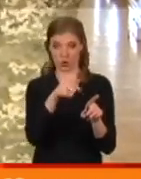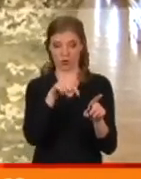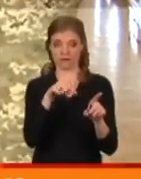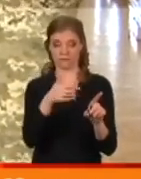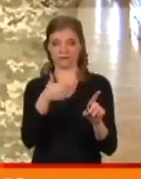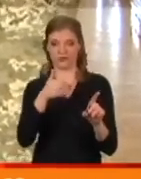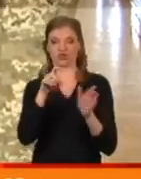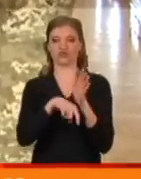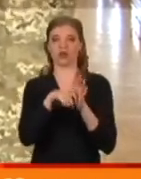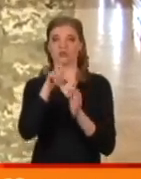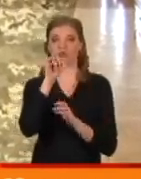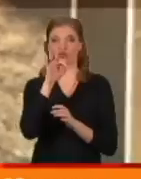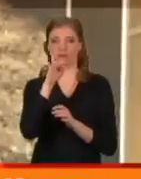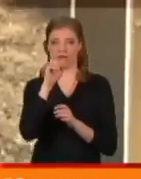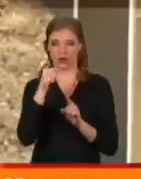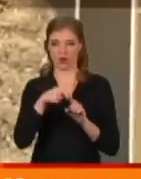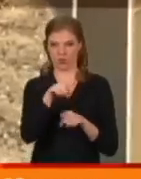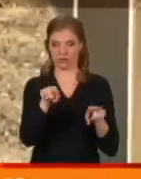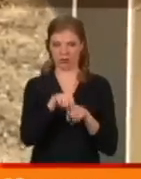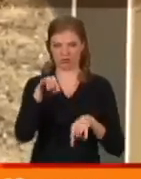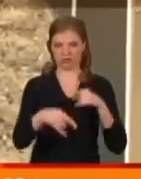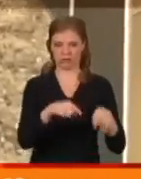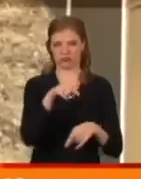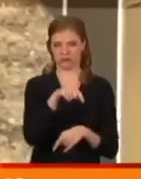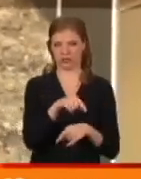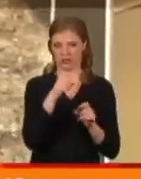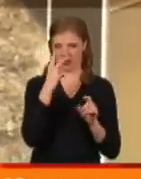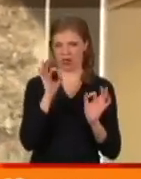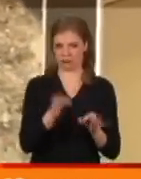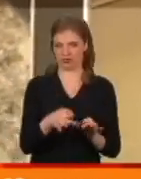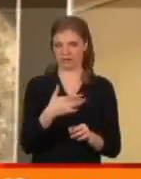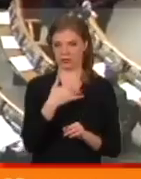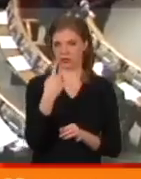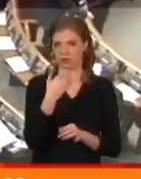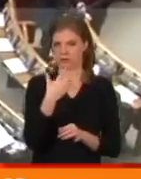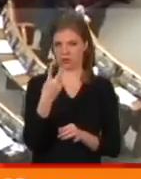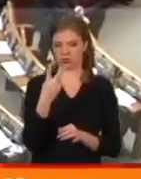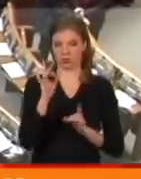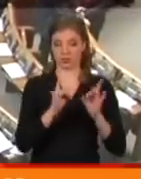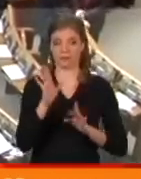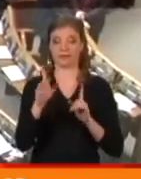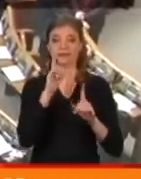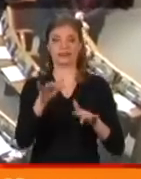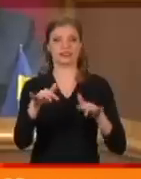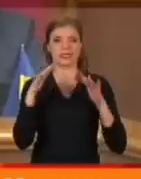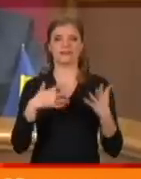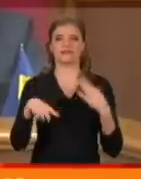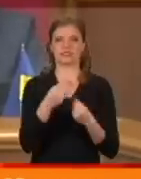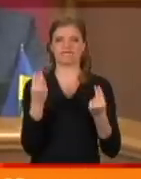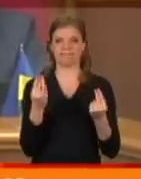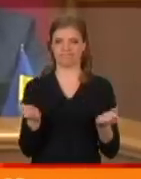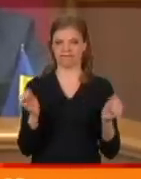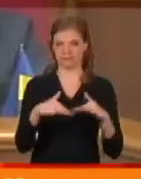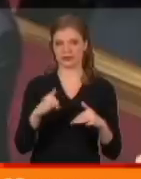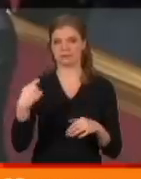Бутовка, з Авдіївки на шахту Бутовку. Ти їдеш отакими, там торчить, це, по-моєму, зараз 152. У сесійній залі всі перші особи держави